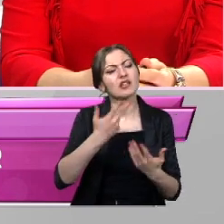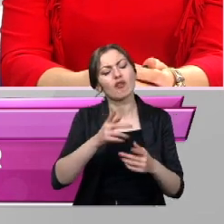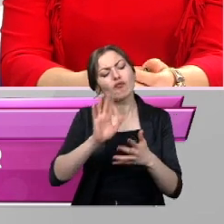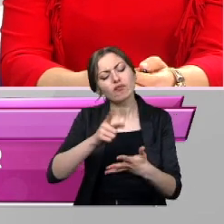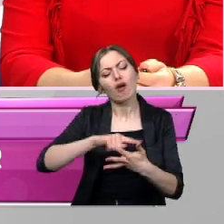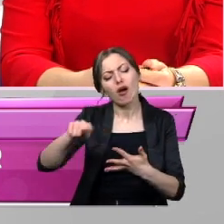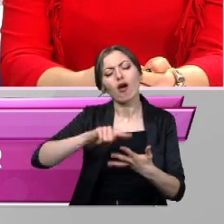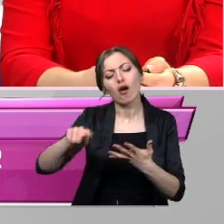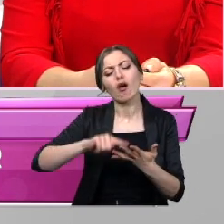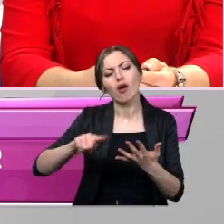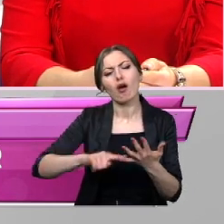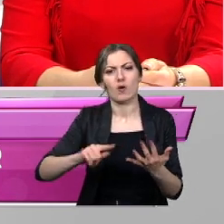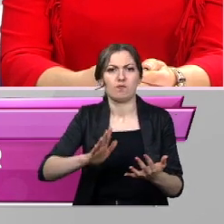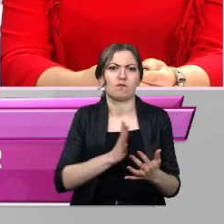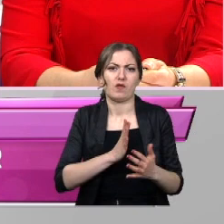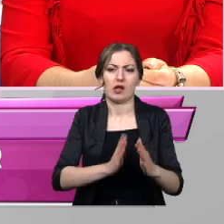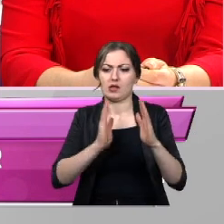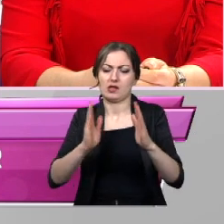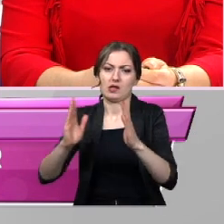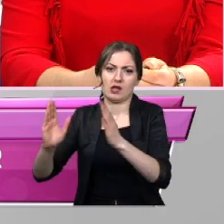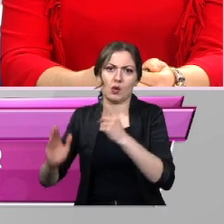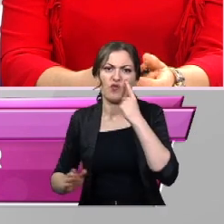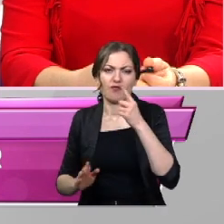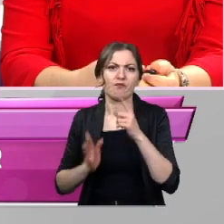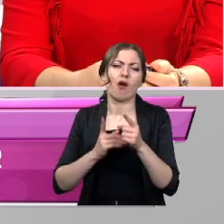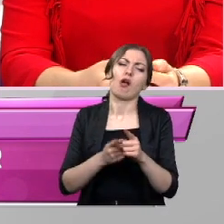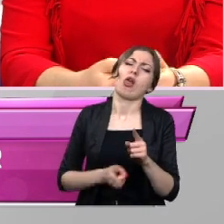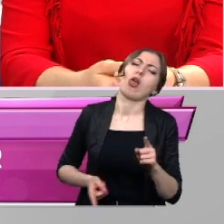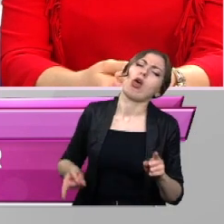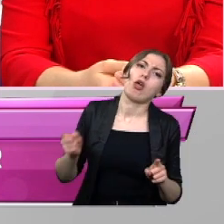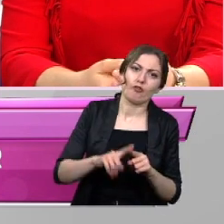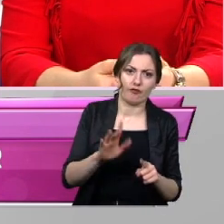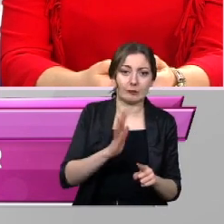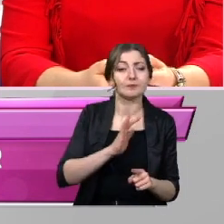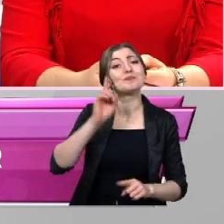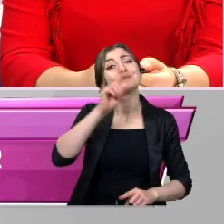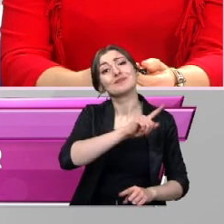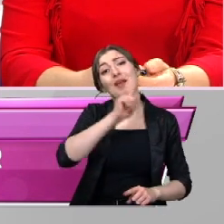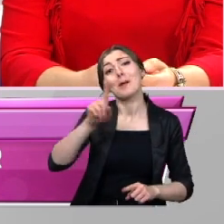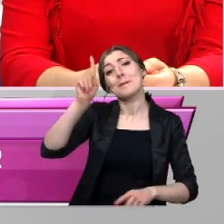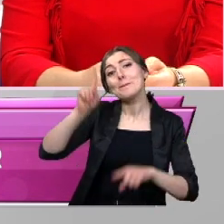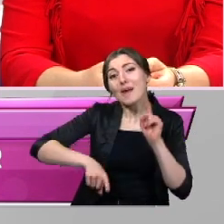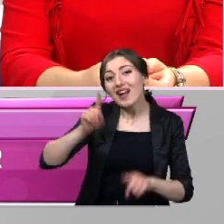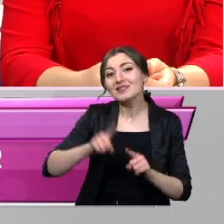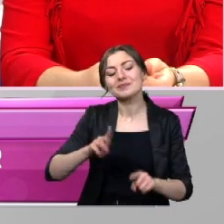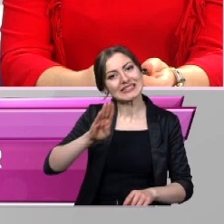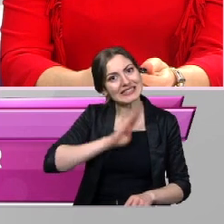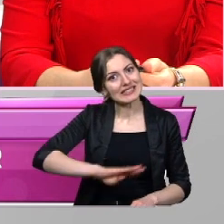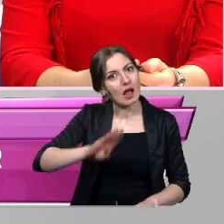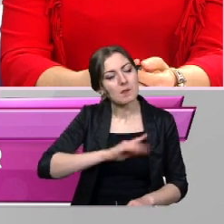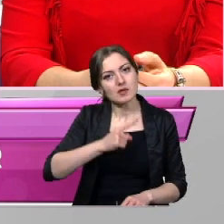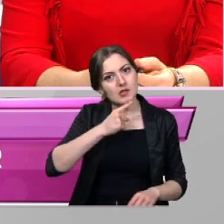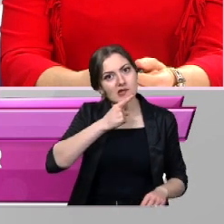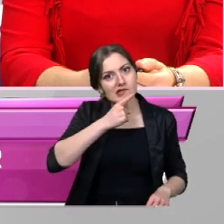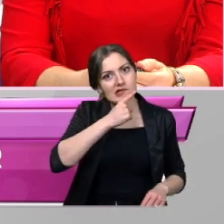çeşitli çeşitli ise isimlendirilen geçiş dönemleri erken ergenlik gibi bazen Biz de çok böyle sabrımızın